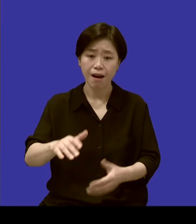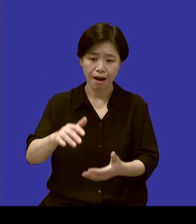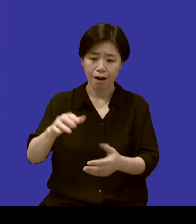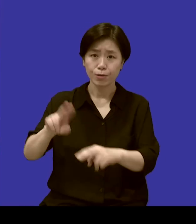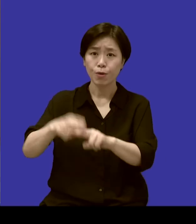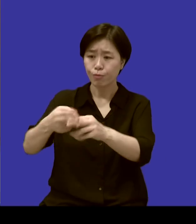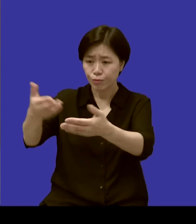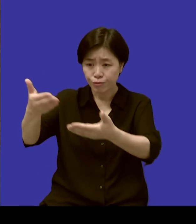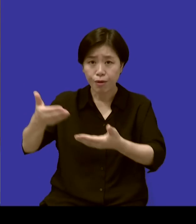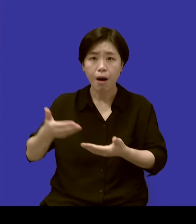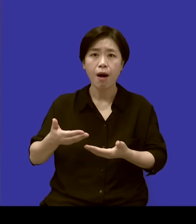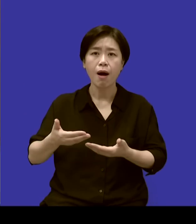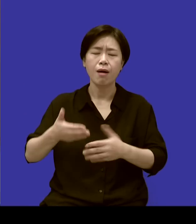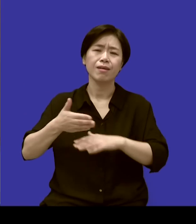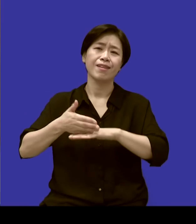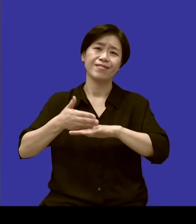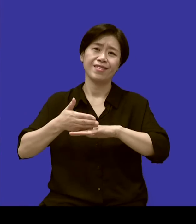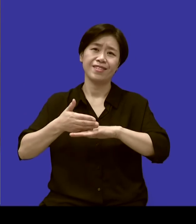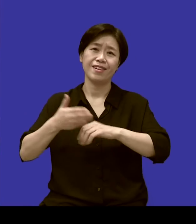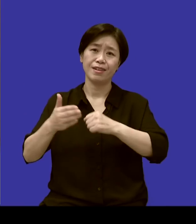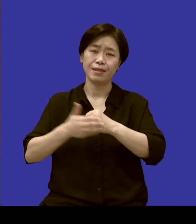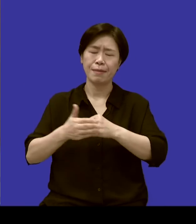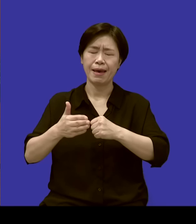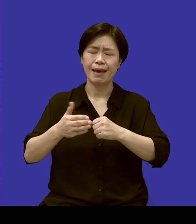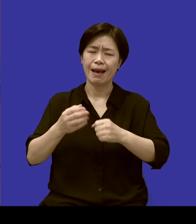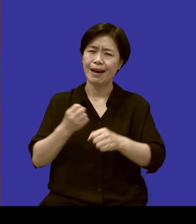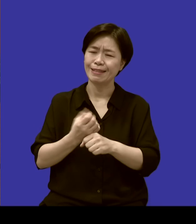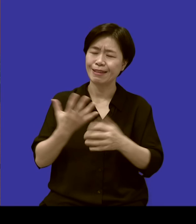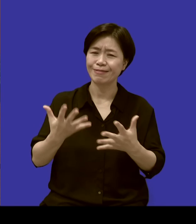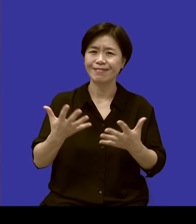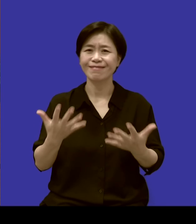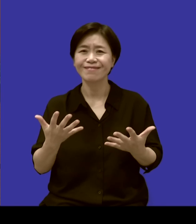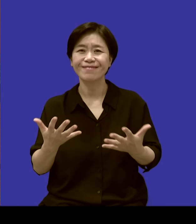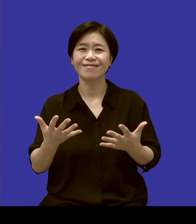그렇죠. 또 선물을 받았으면 또 선물값을 해야 되잖아요.